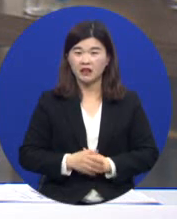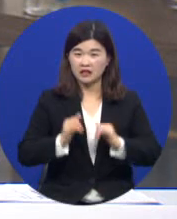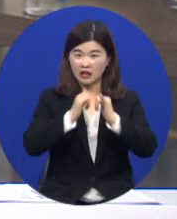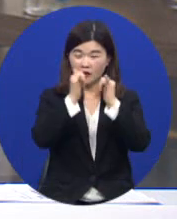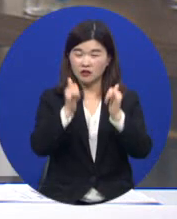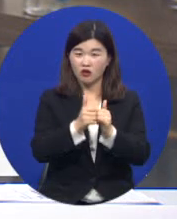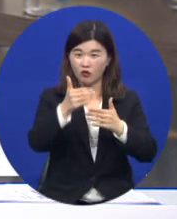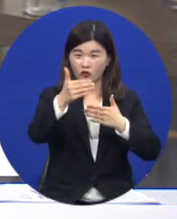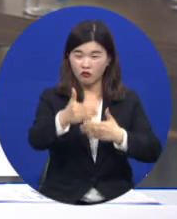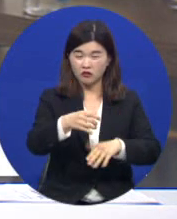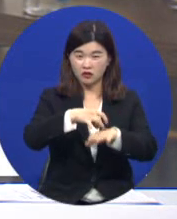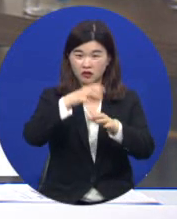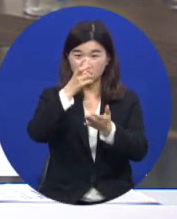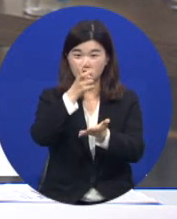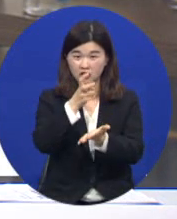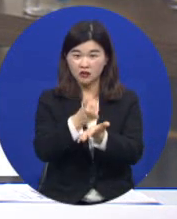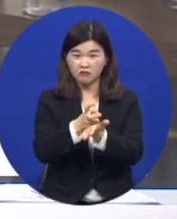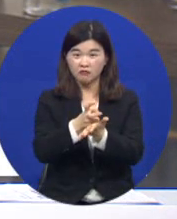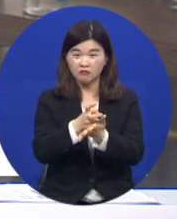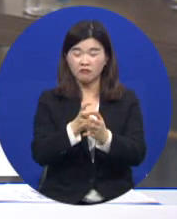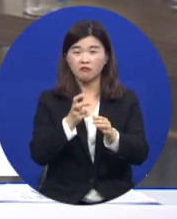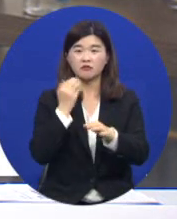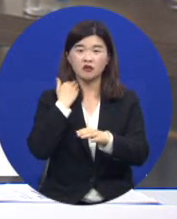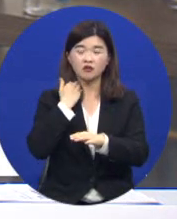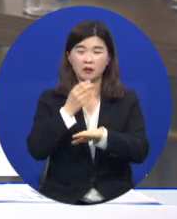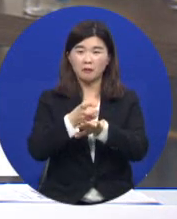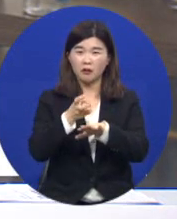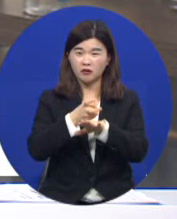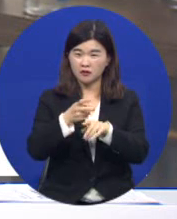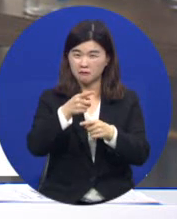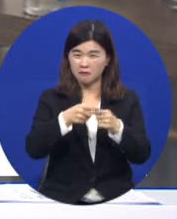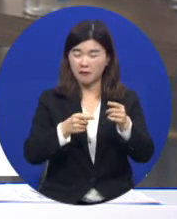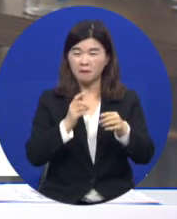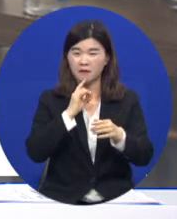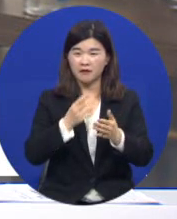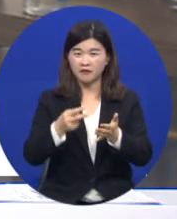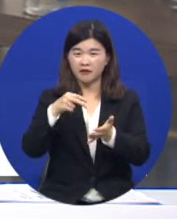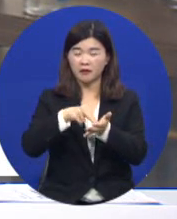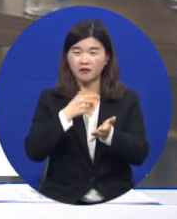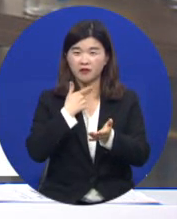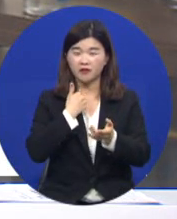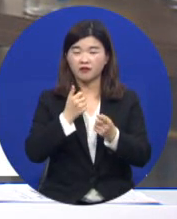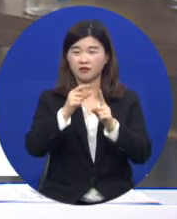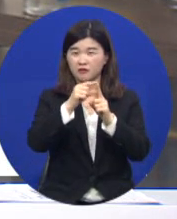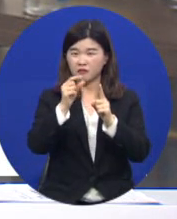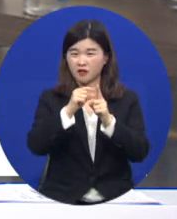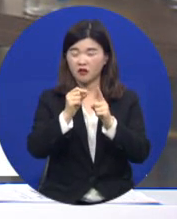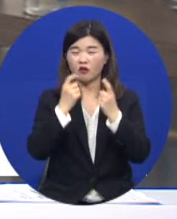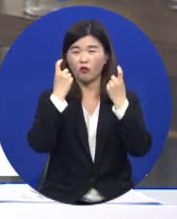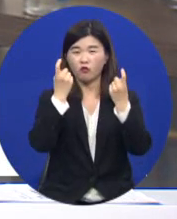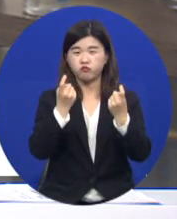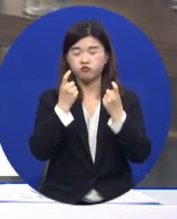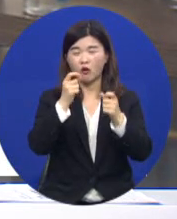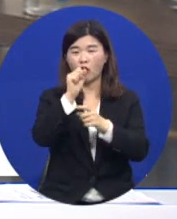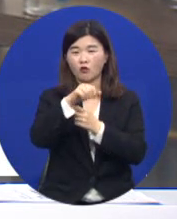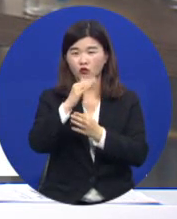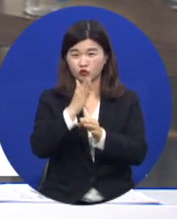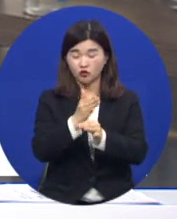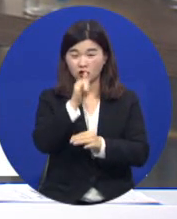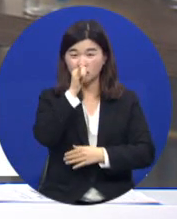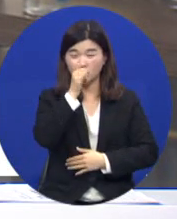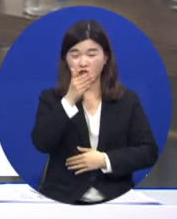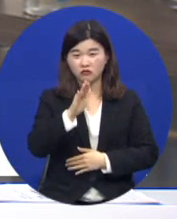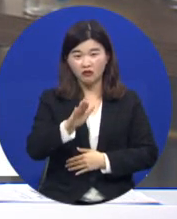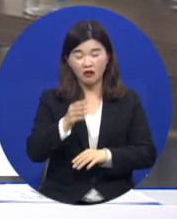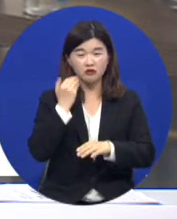사회적 거리두기 지침에 따라 전세버스 정원의 절반만 태운 패키지 관광이 허용되고 있습니다. 그런데